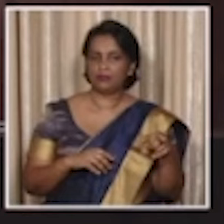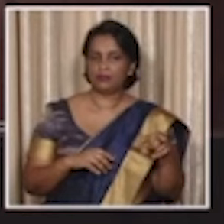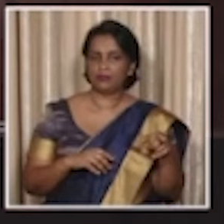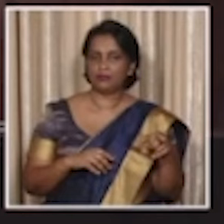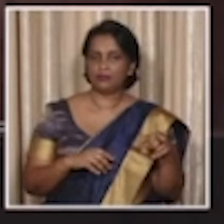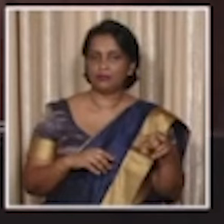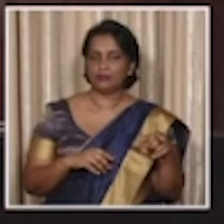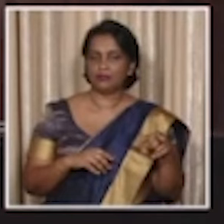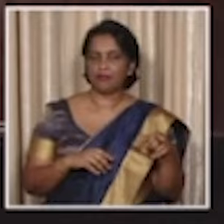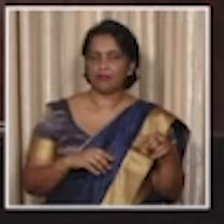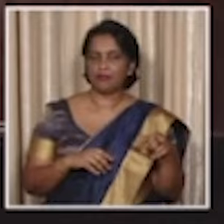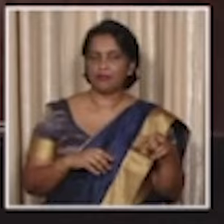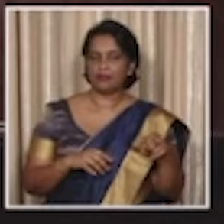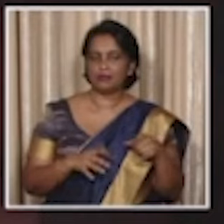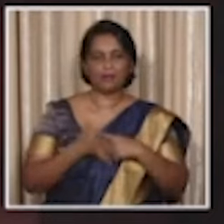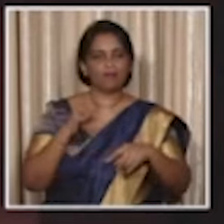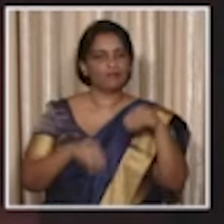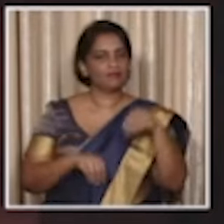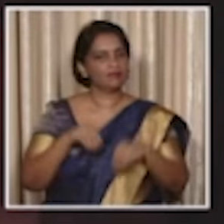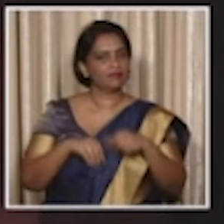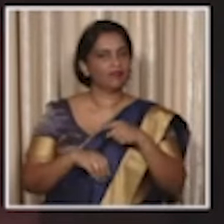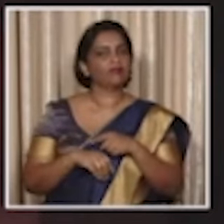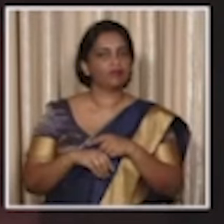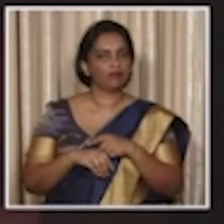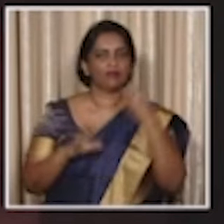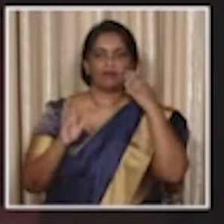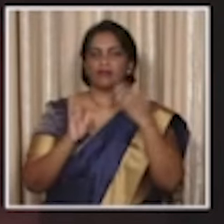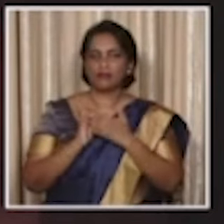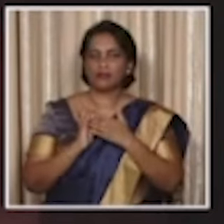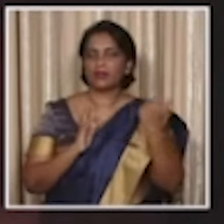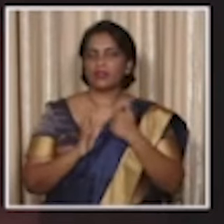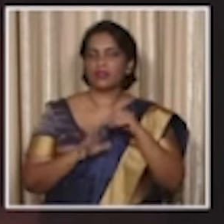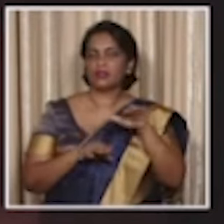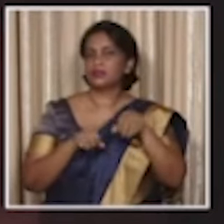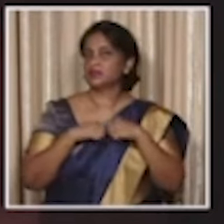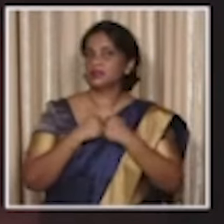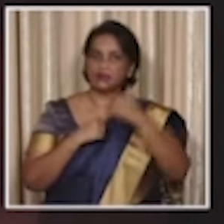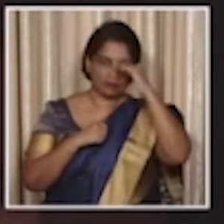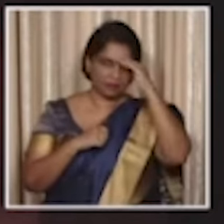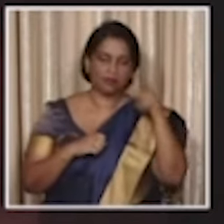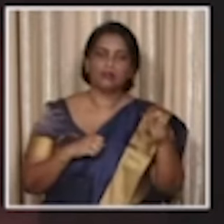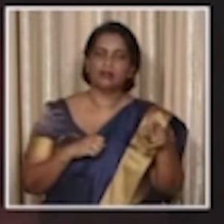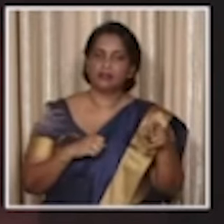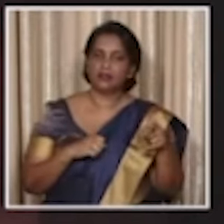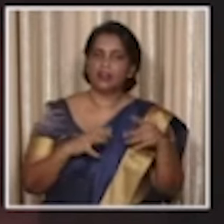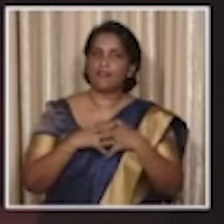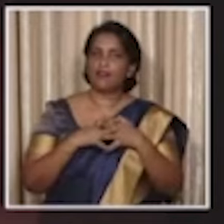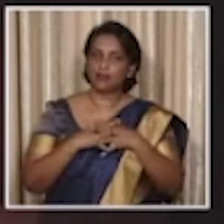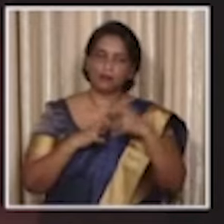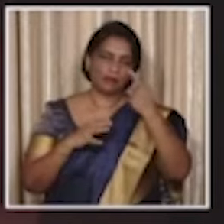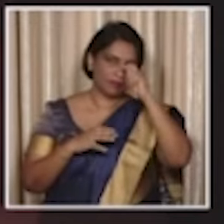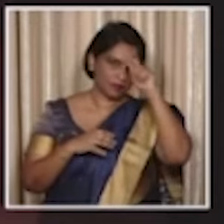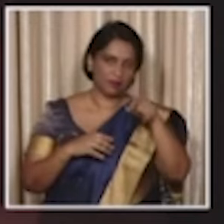ආරම්භ වාමාංශික දේශපාලනයේ සලකුණකු නව සම සමාජ පක්ෂයේ නායක වික්‍රමබාහු